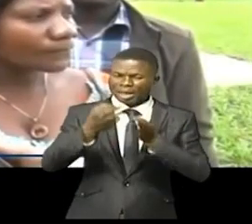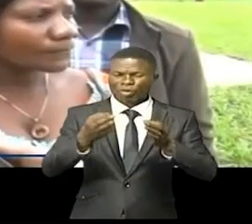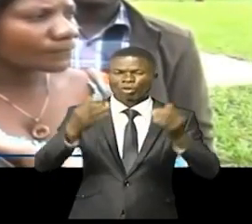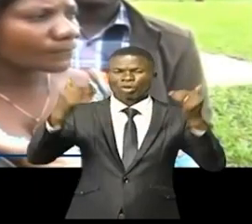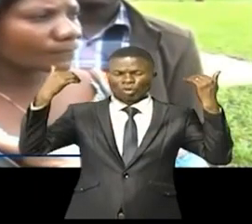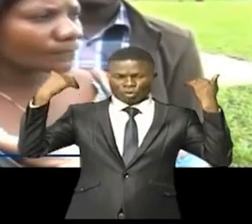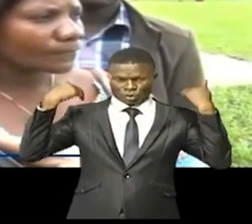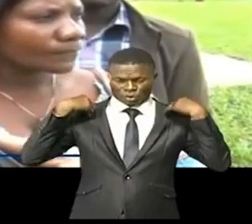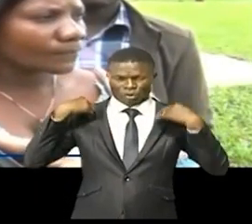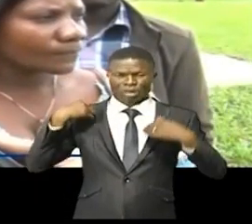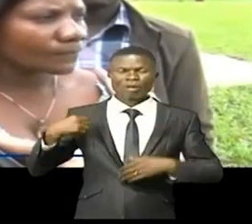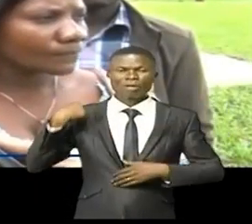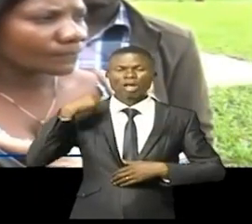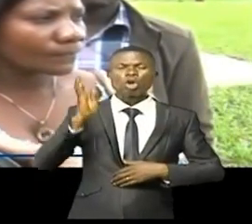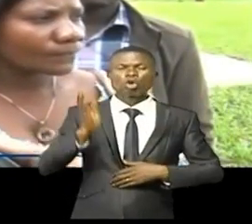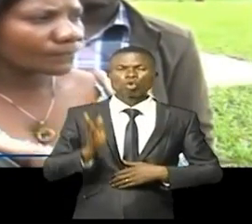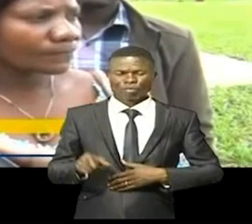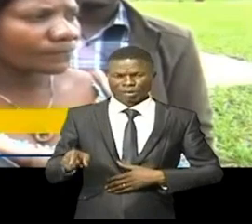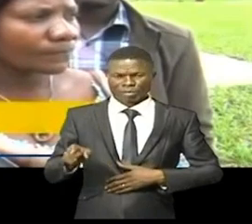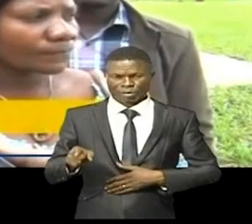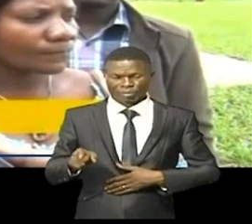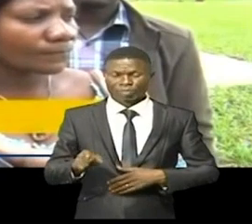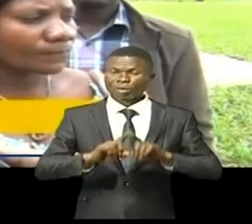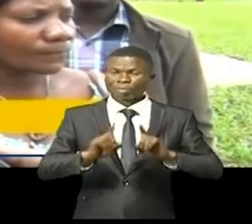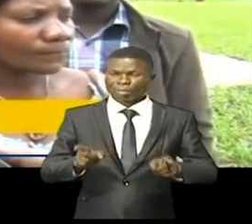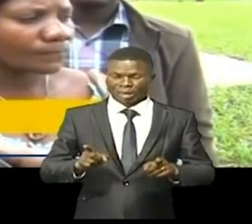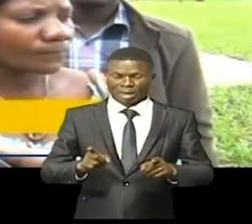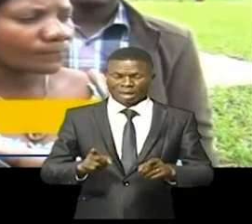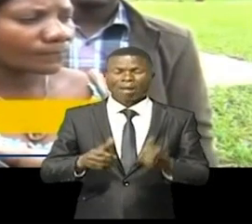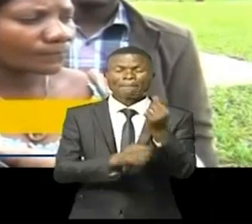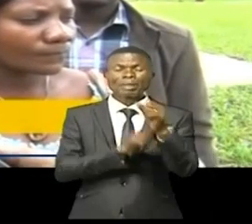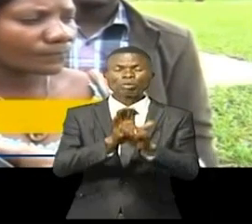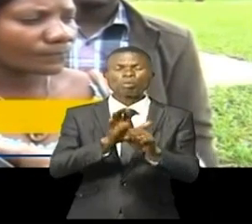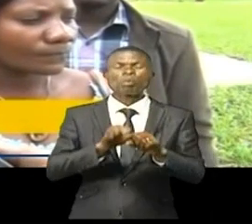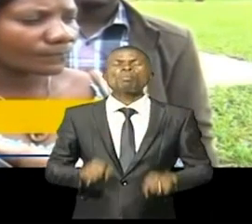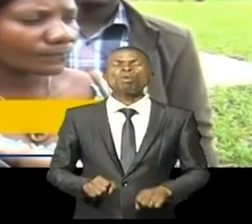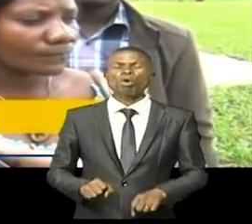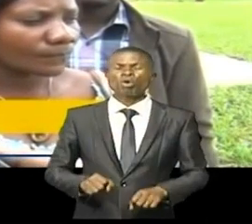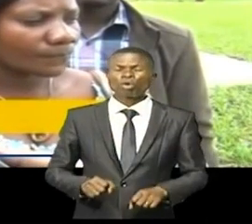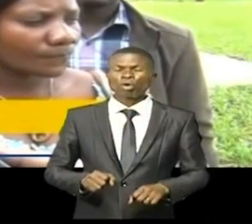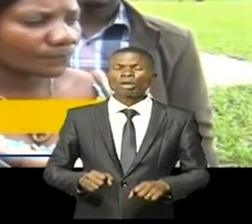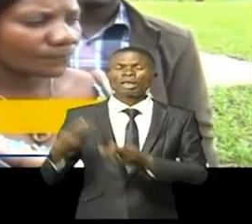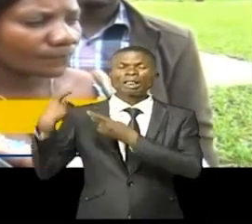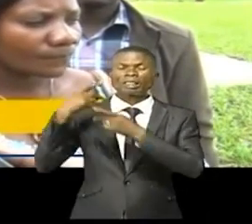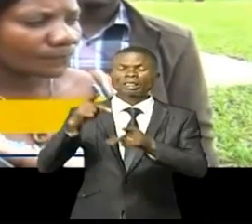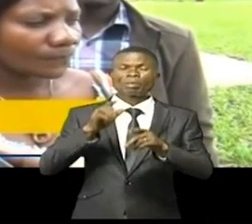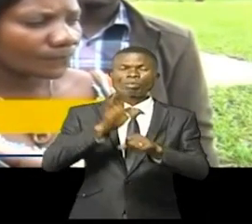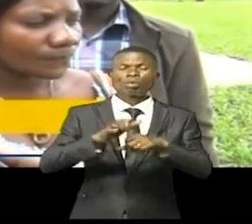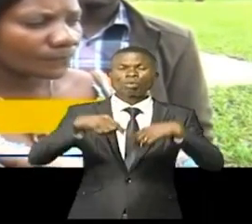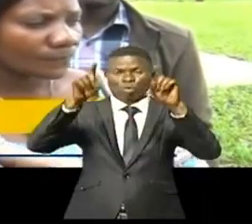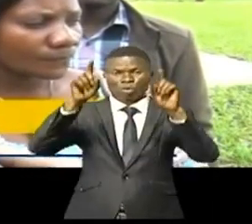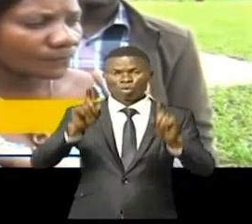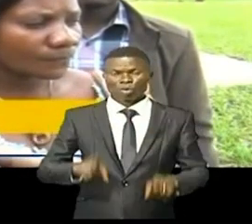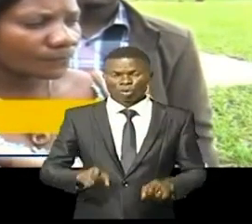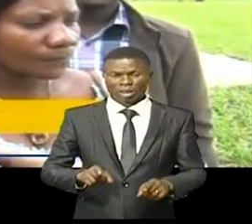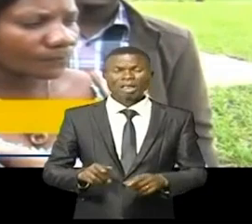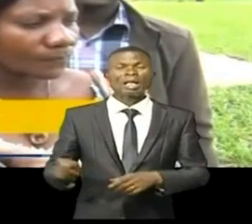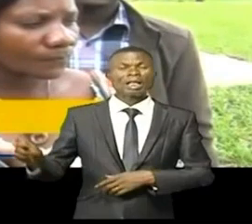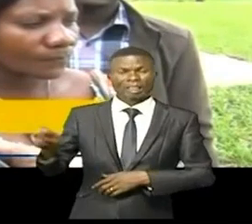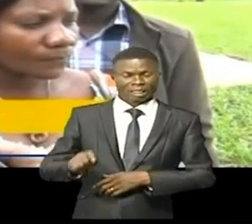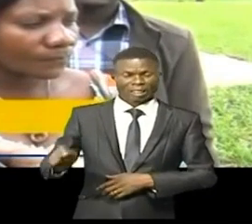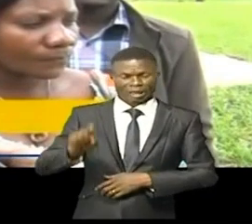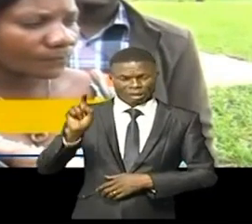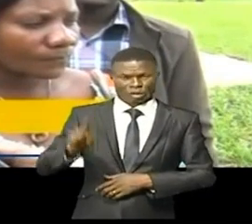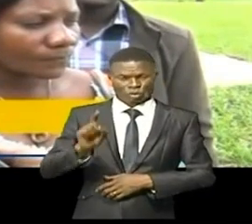l'autorité gouvernementale. Bien que meurtri par la guerre depuis autant de décennies, mais ce territoire mérite